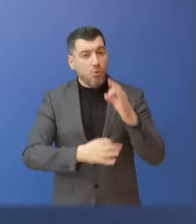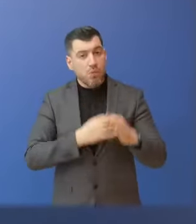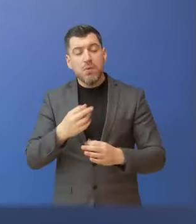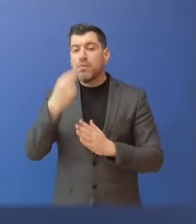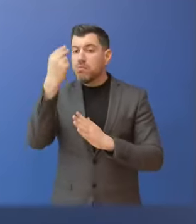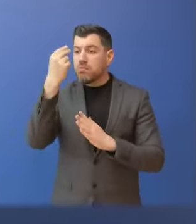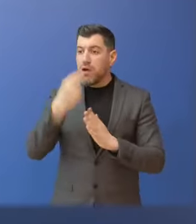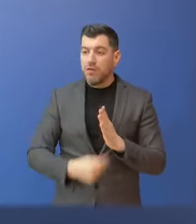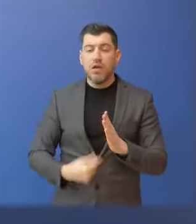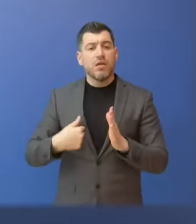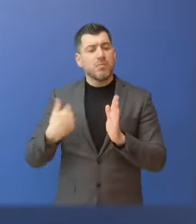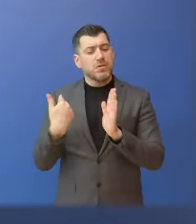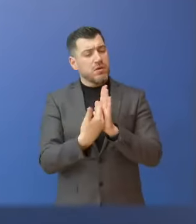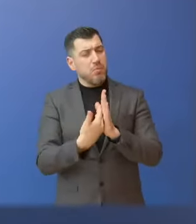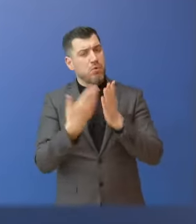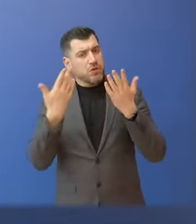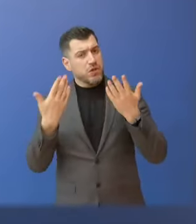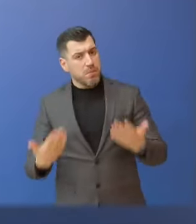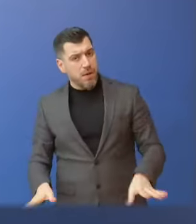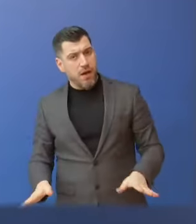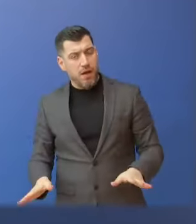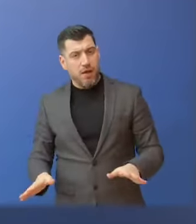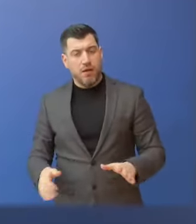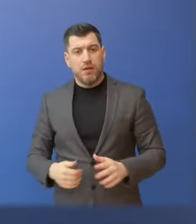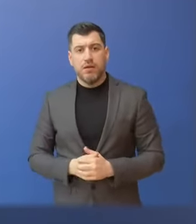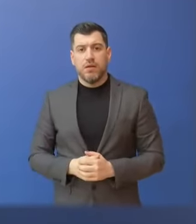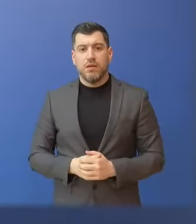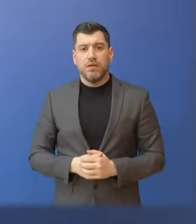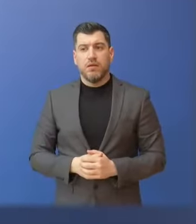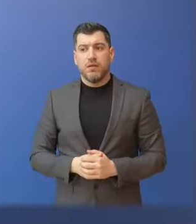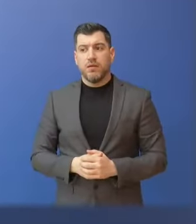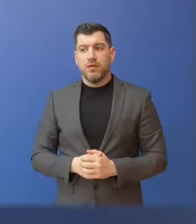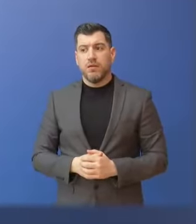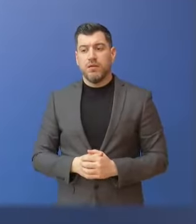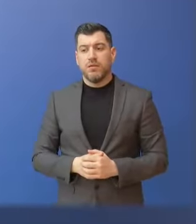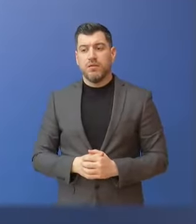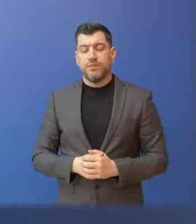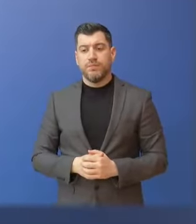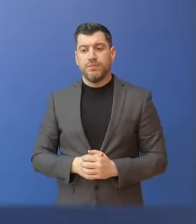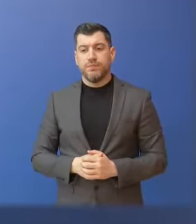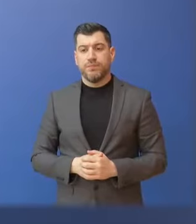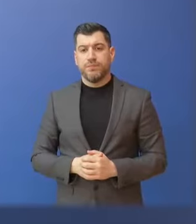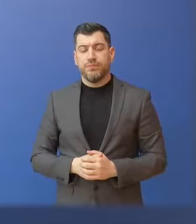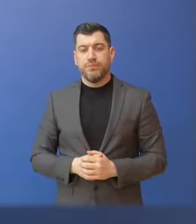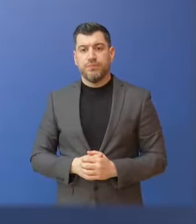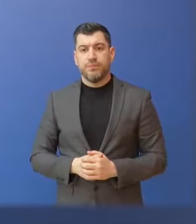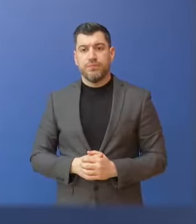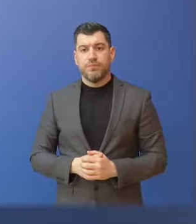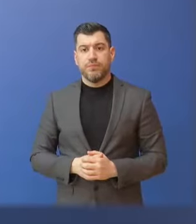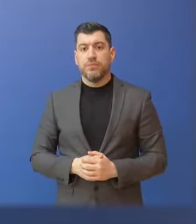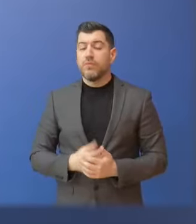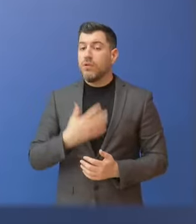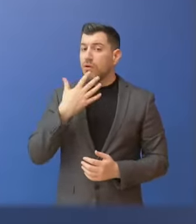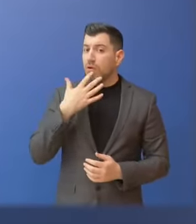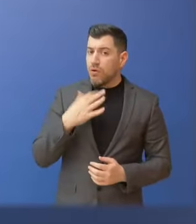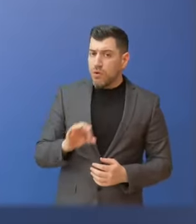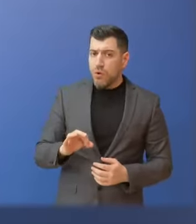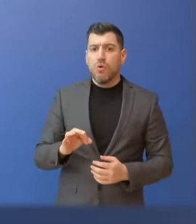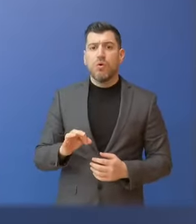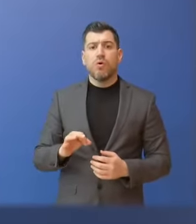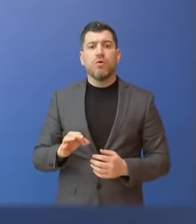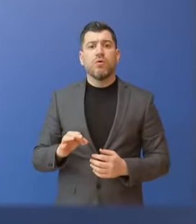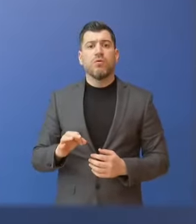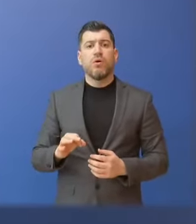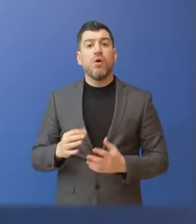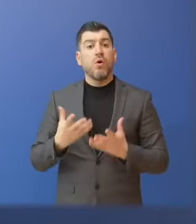φορές και έχουμε αποδείξει από το πλεόνασμα της απόδοσης της ελληνικής οικονομίας λόγω των πολλών θετικών ειδήσεων που κάποιοι από